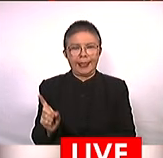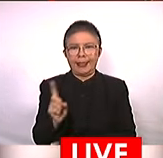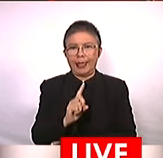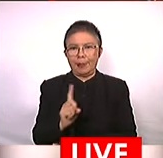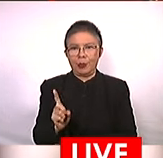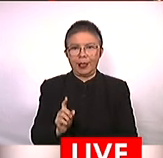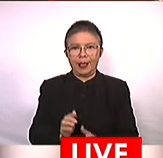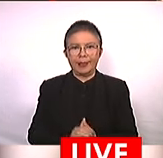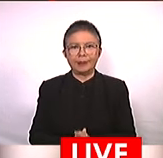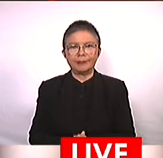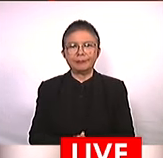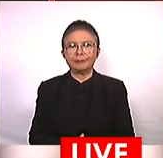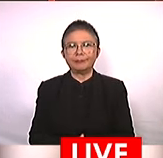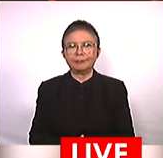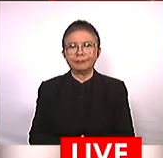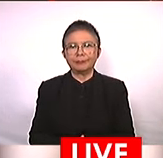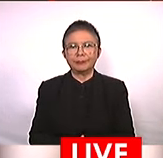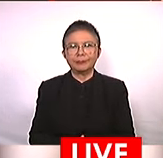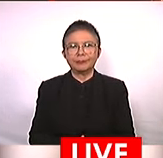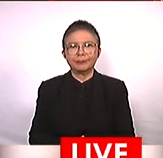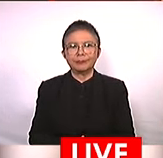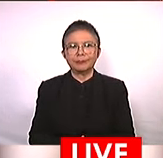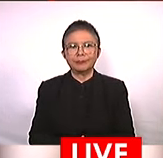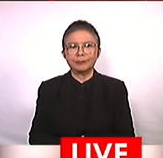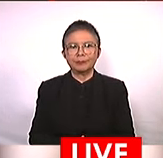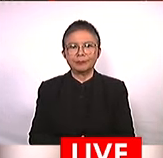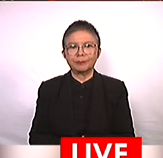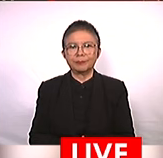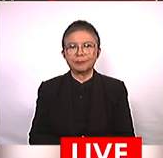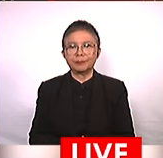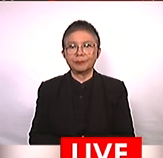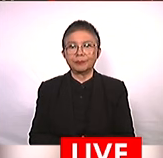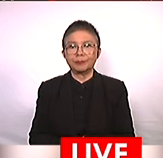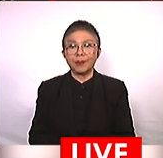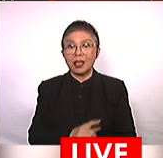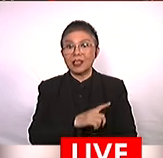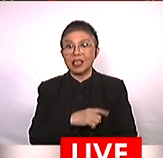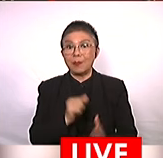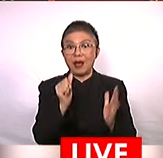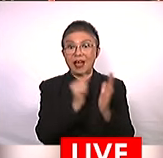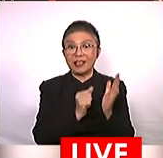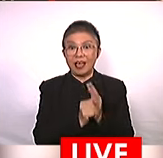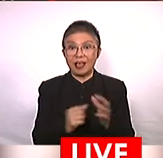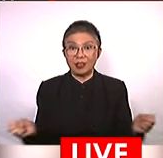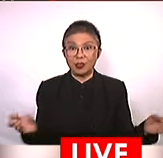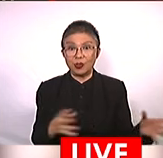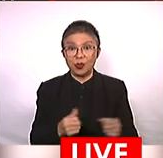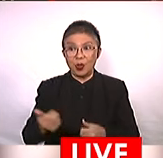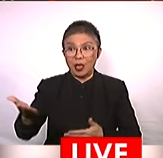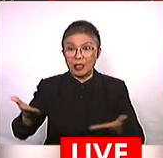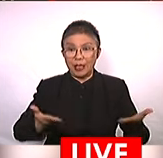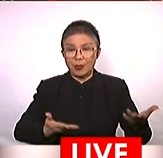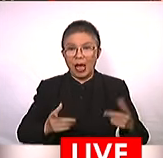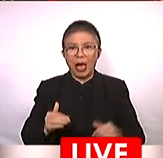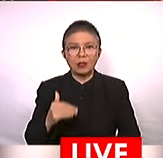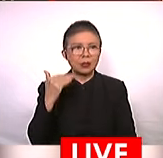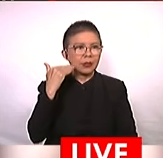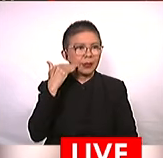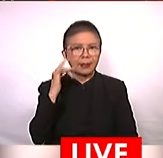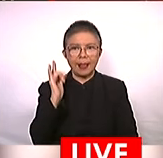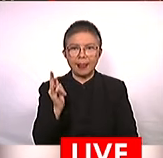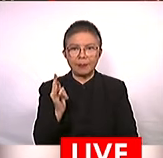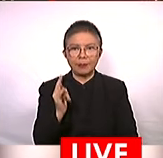kampanye kecuali atribut yang melekat di badan selama acara debat berlangsung tamu undangan wajib menjaga